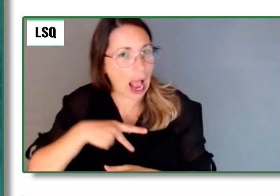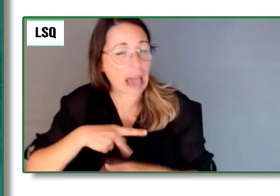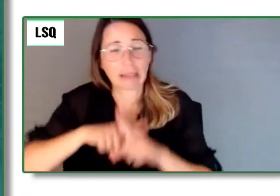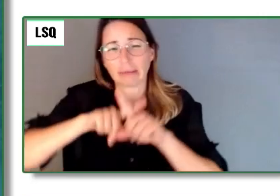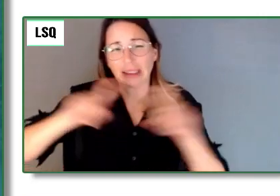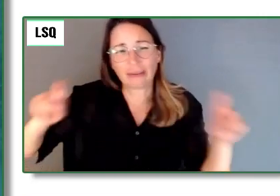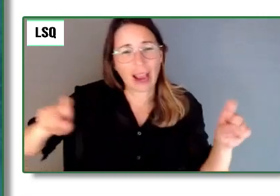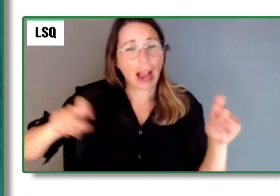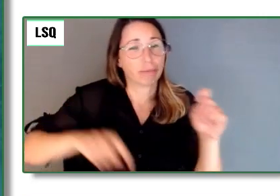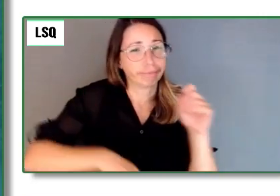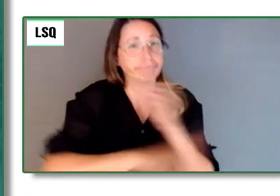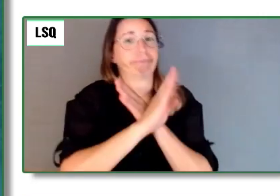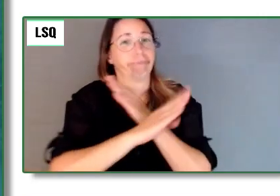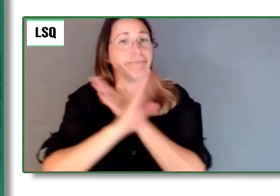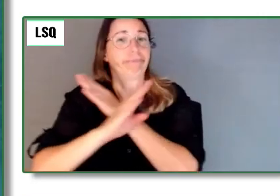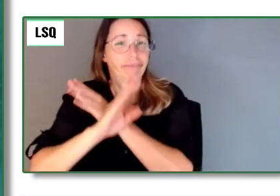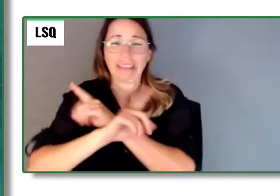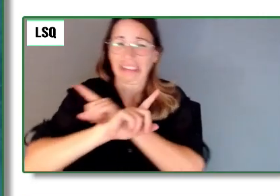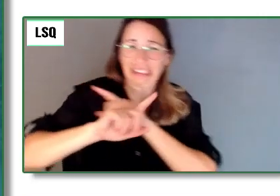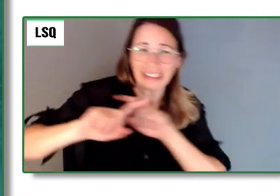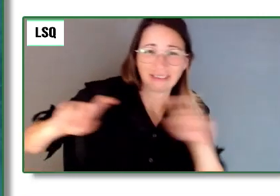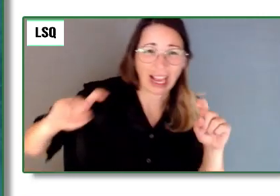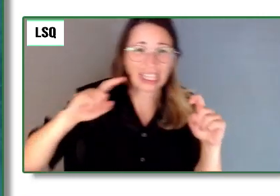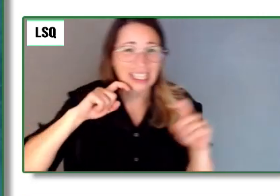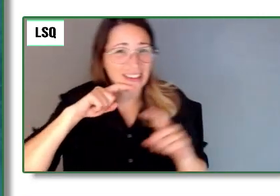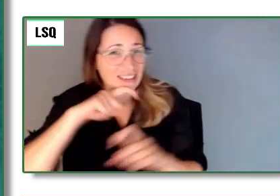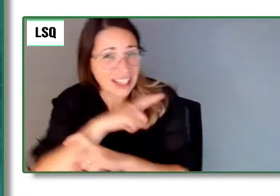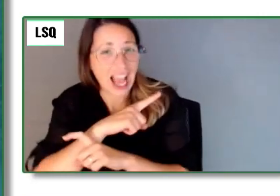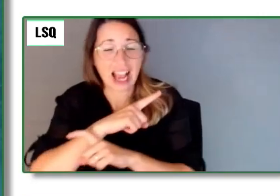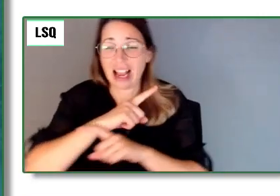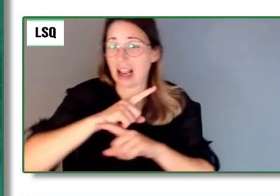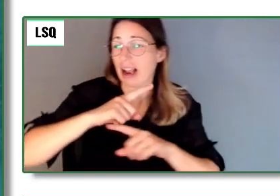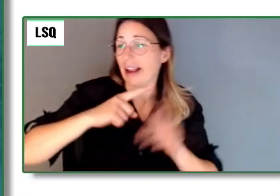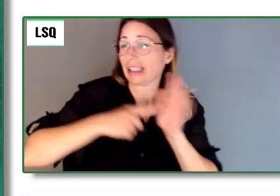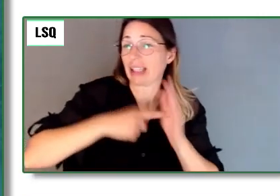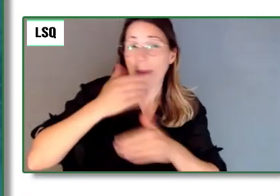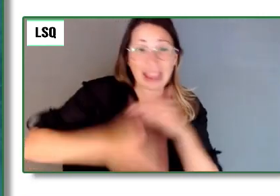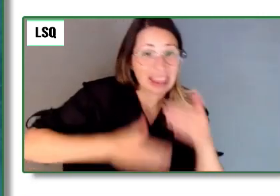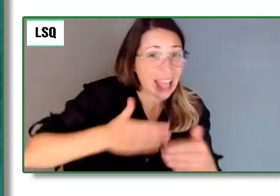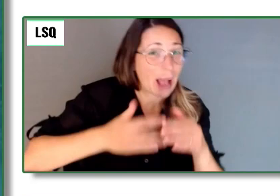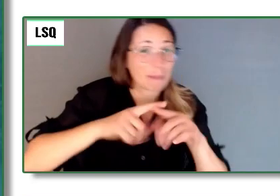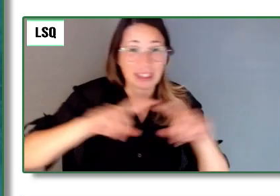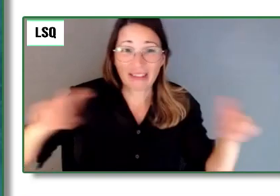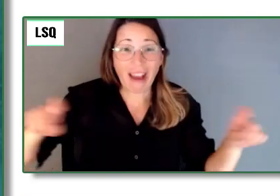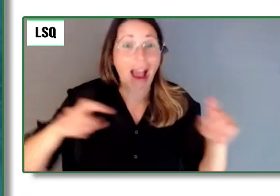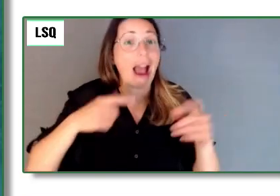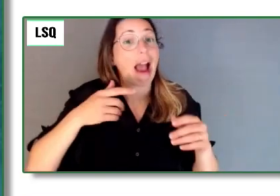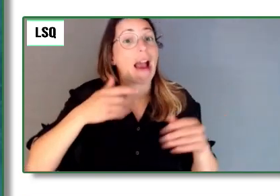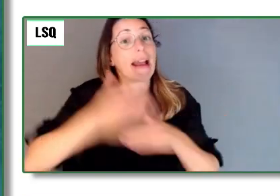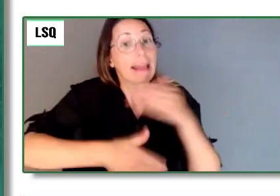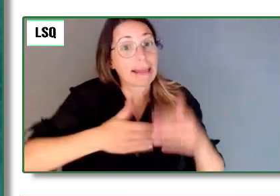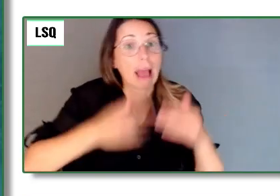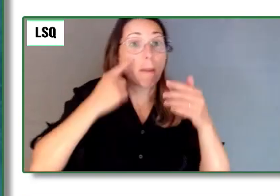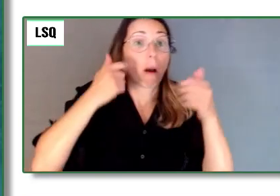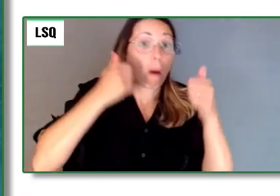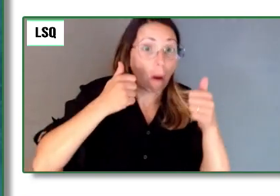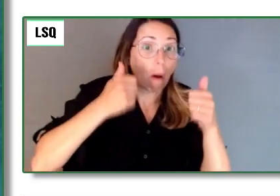vision. Et cela m'a permis d'élaborer des compétences que j'essaie de partager avec le grand public parce que